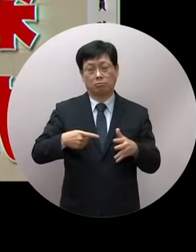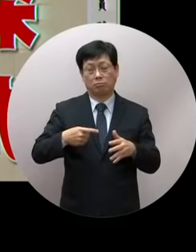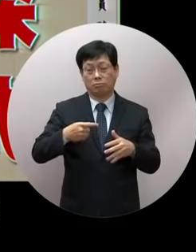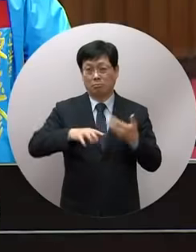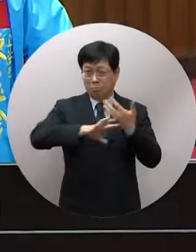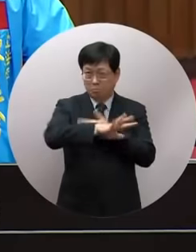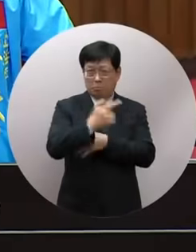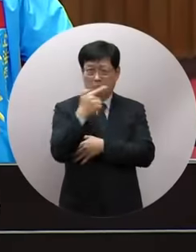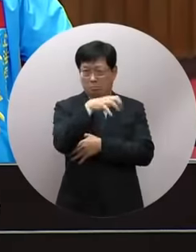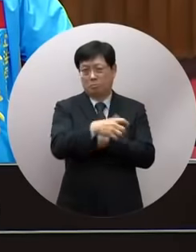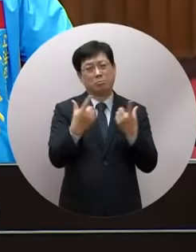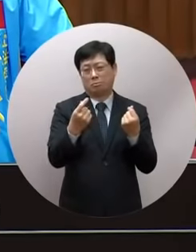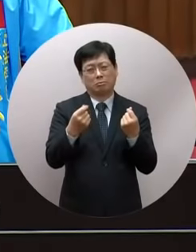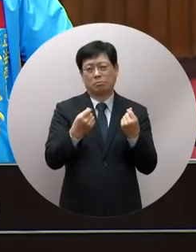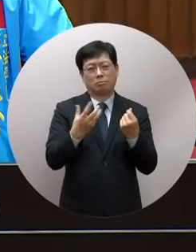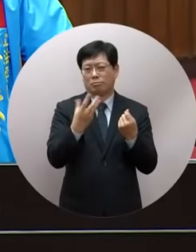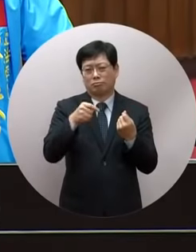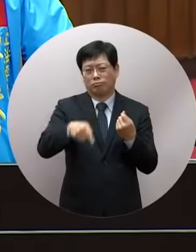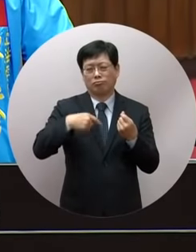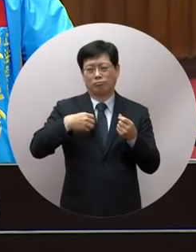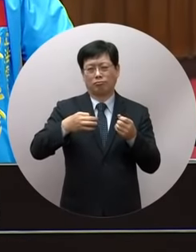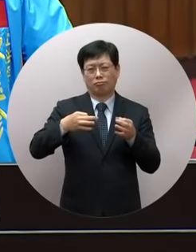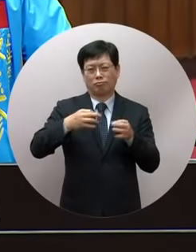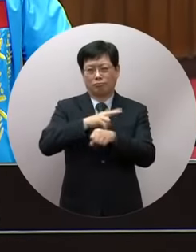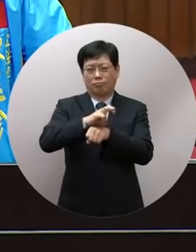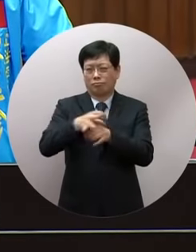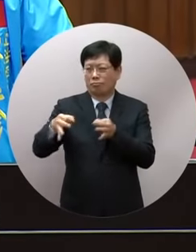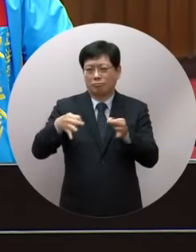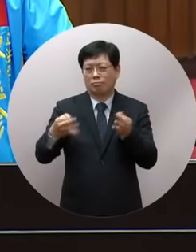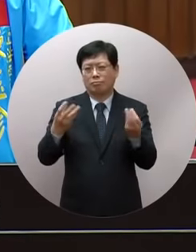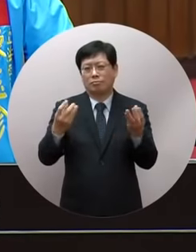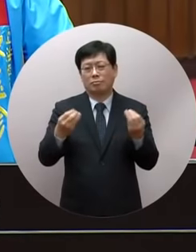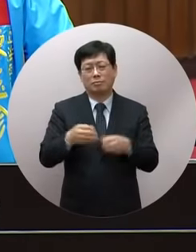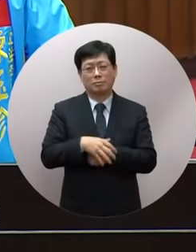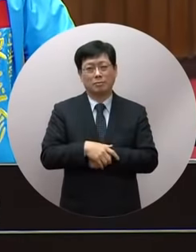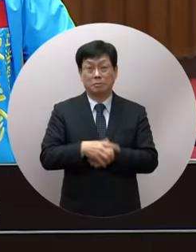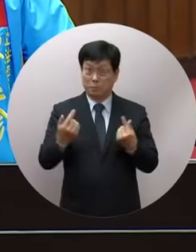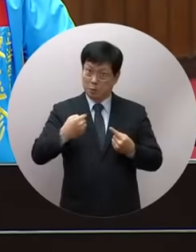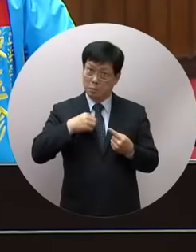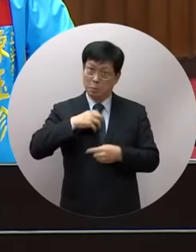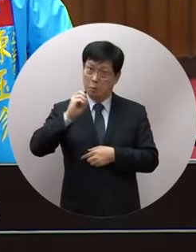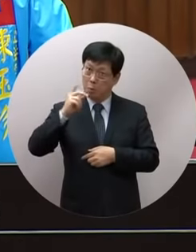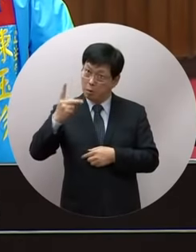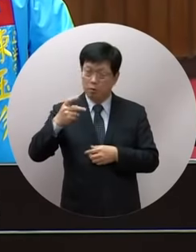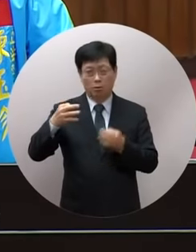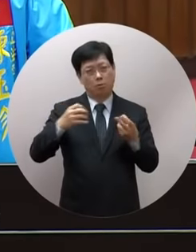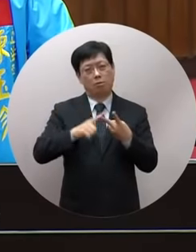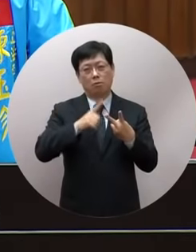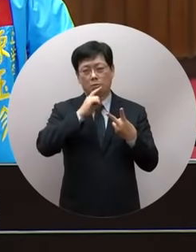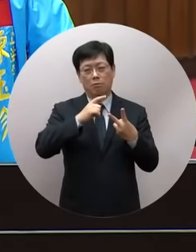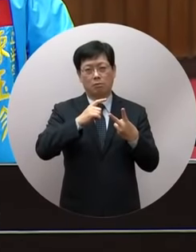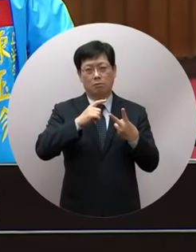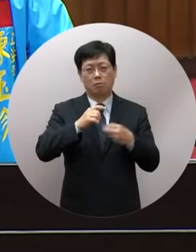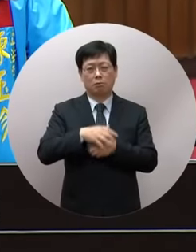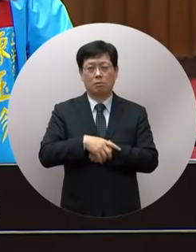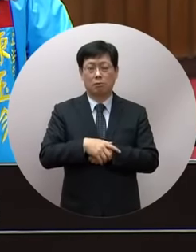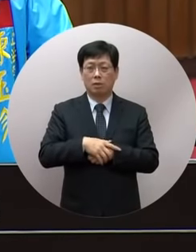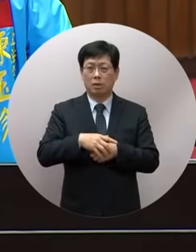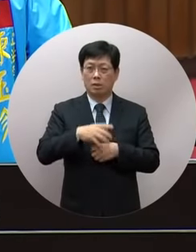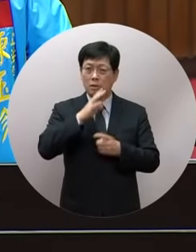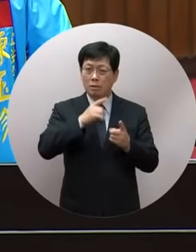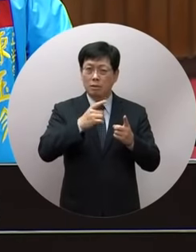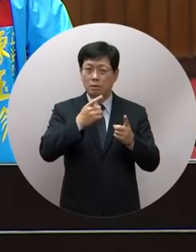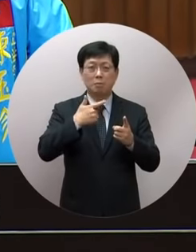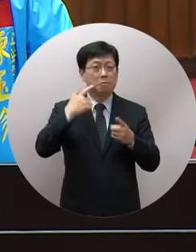金门，还有很多偏乡离岛都没有那么多的这一类的什么超商啊，或是像我们就没有 OK 啊，也没有什么全联全联有那